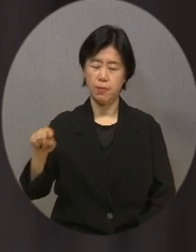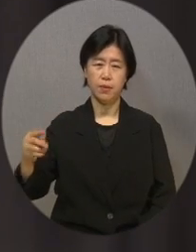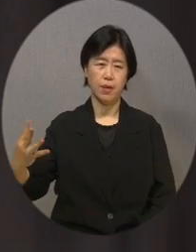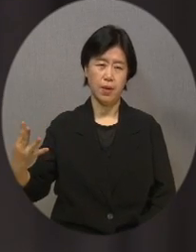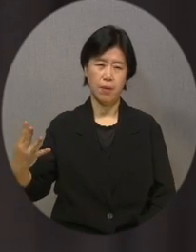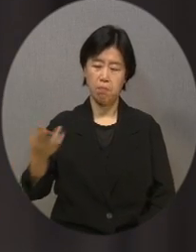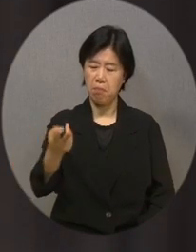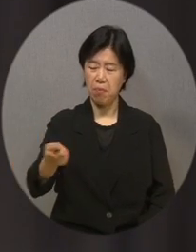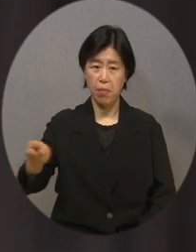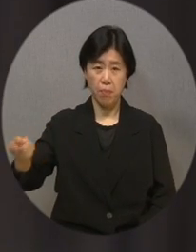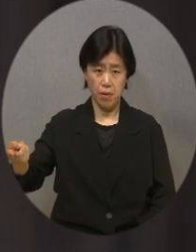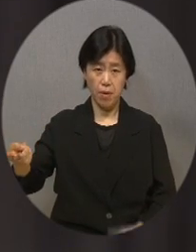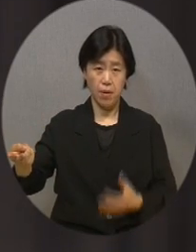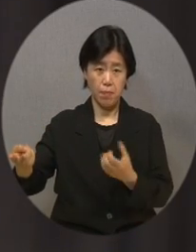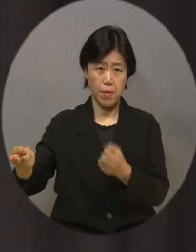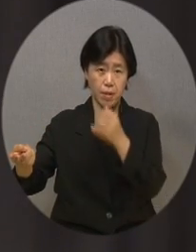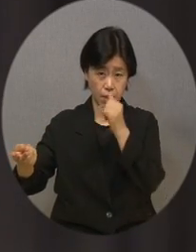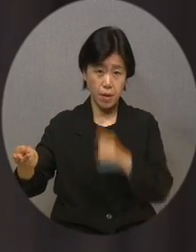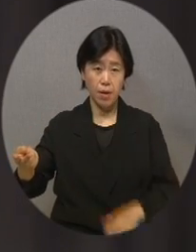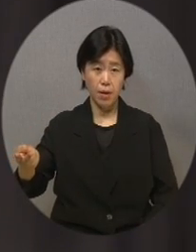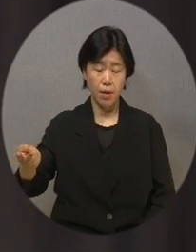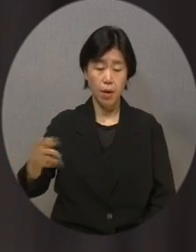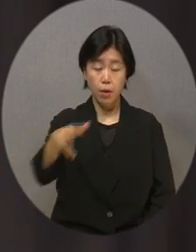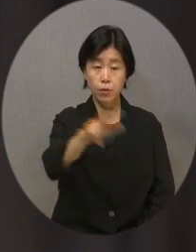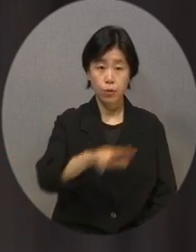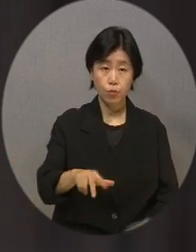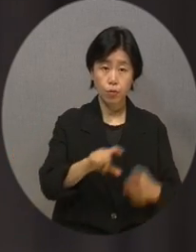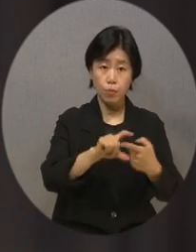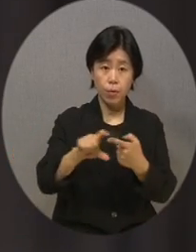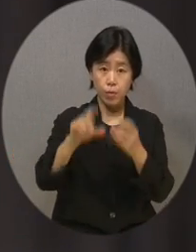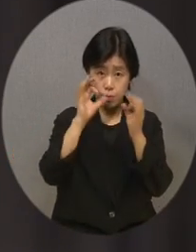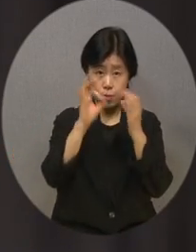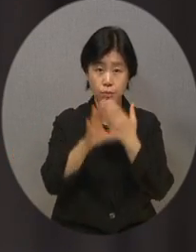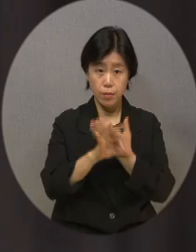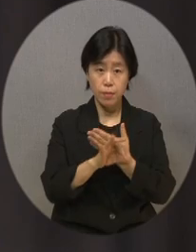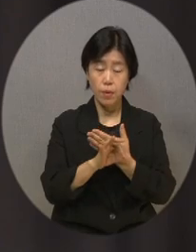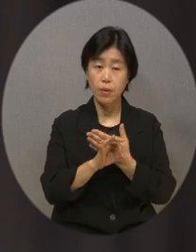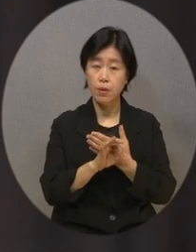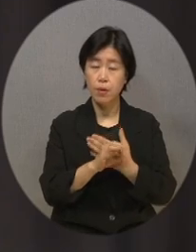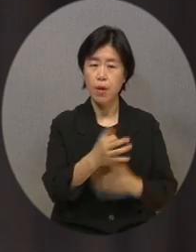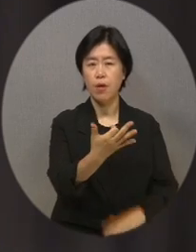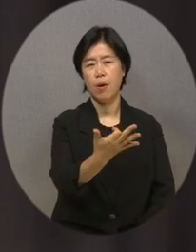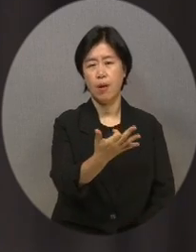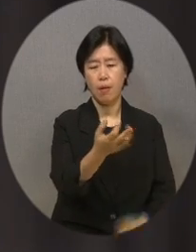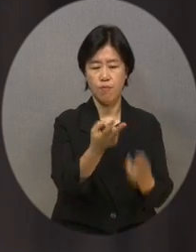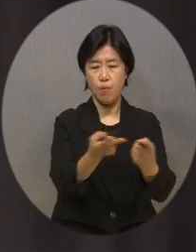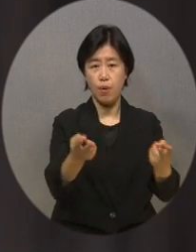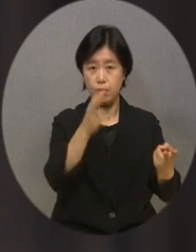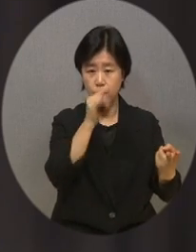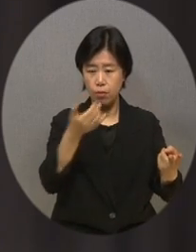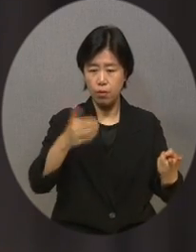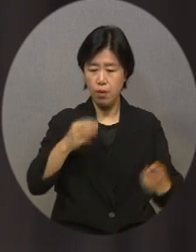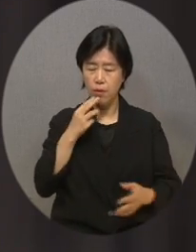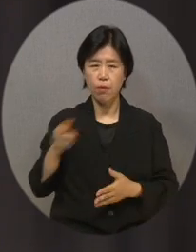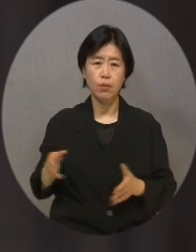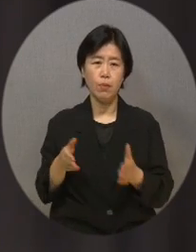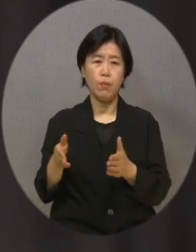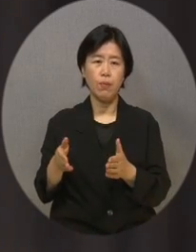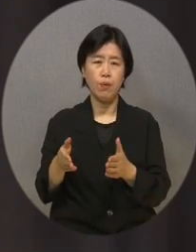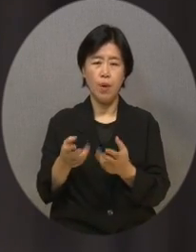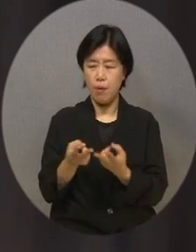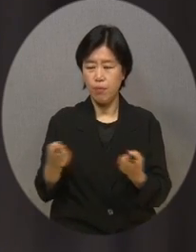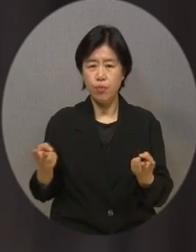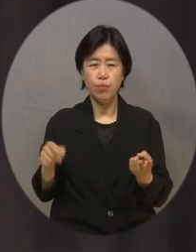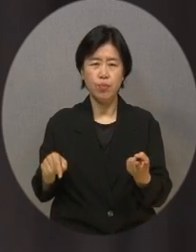10.4개, 전국이 평균이 14개거든요. 네. 병상 수도 작아요. 병상 수. 예. 그럼에도 불구하고 경기도가